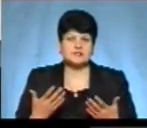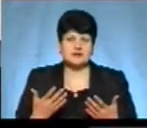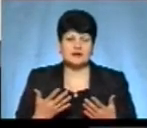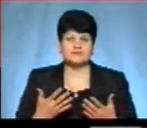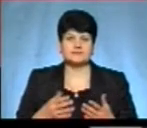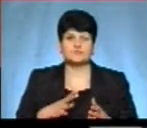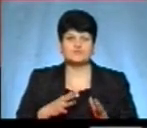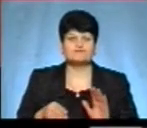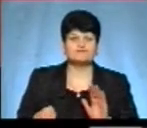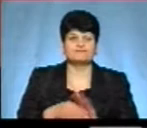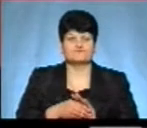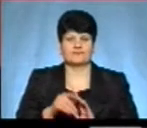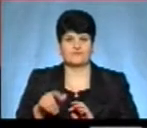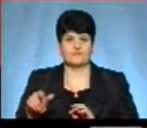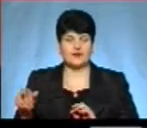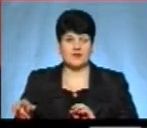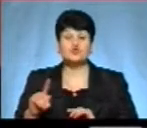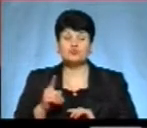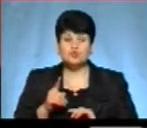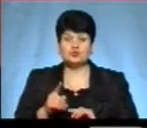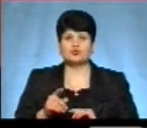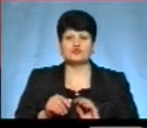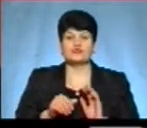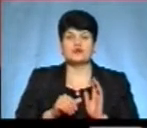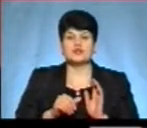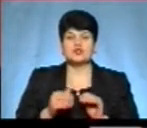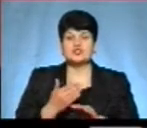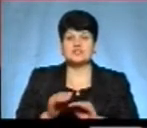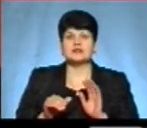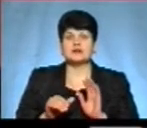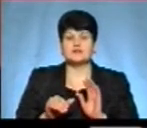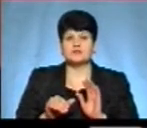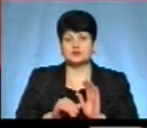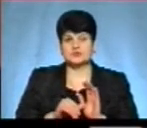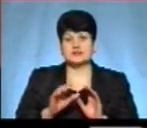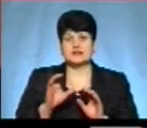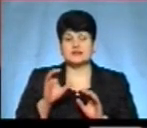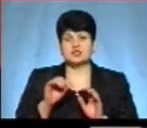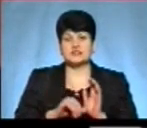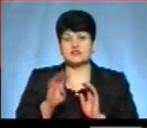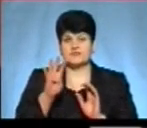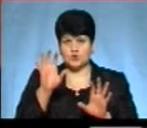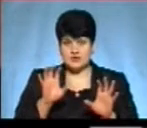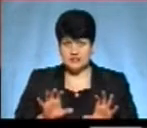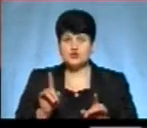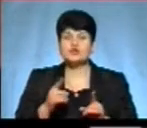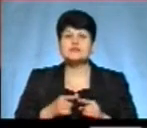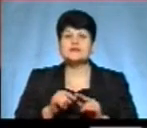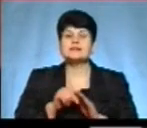підкупу виборців. Чому? Тому що частина 6 статті 64 говорить, що ж таке, дає чітке визначення, що таке підкуп виборців. Так?